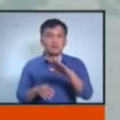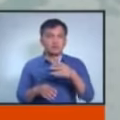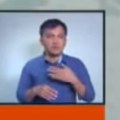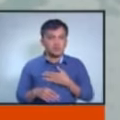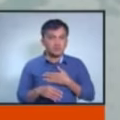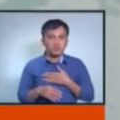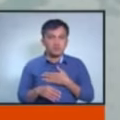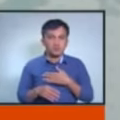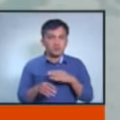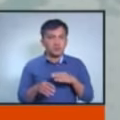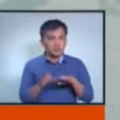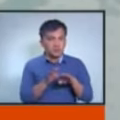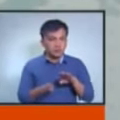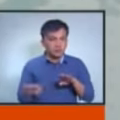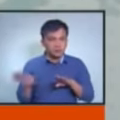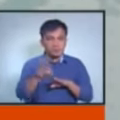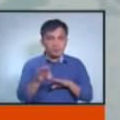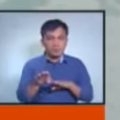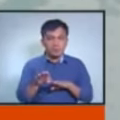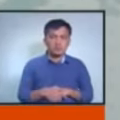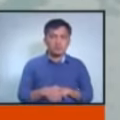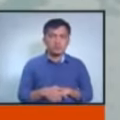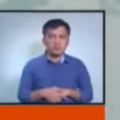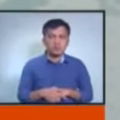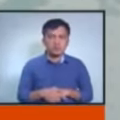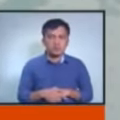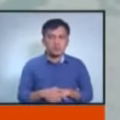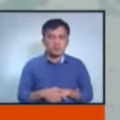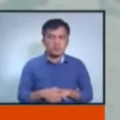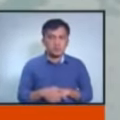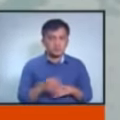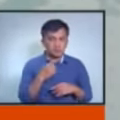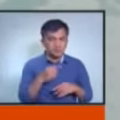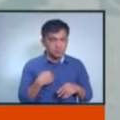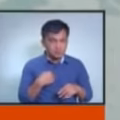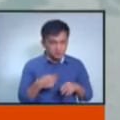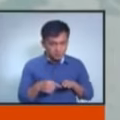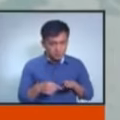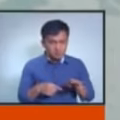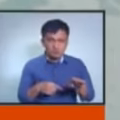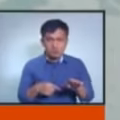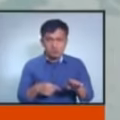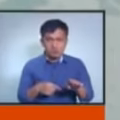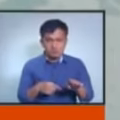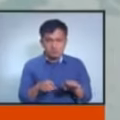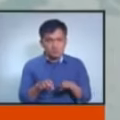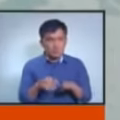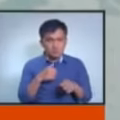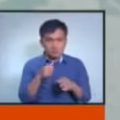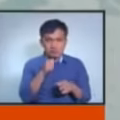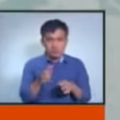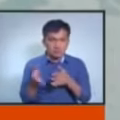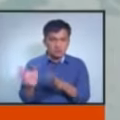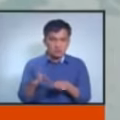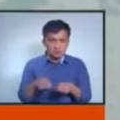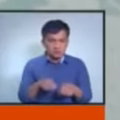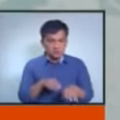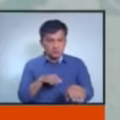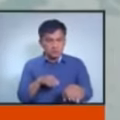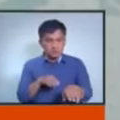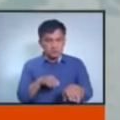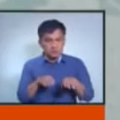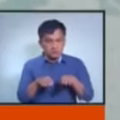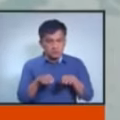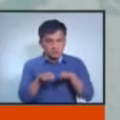gusto niyang umuna. Nasa traffic nga kami. Nasa linya naman po ako. Hindi ko siya pinagbibigyan po. Kasi pare-parehas naman po tayo na